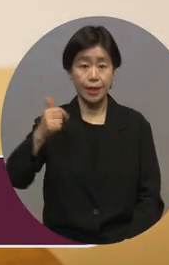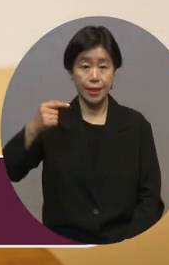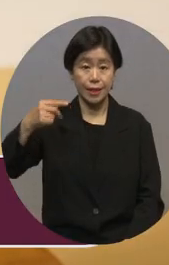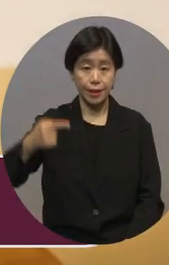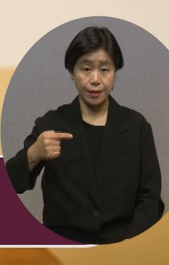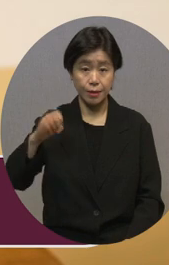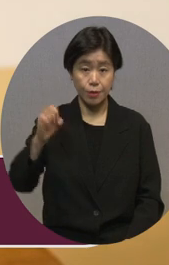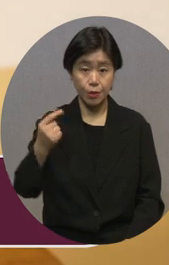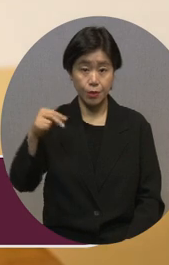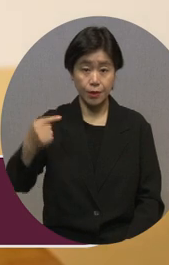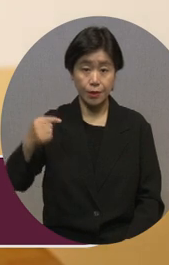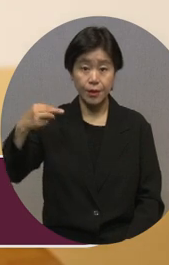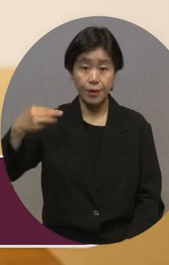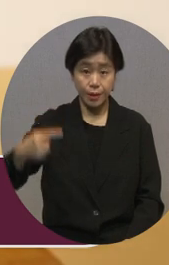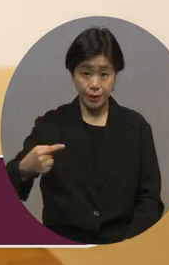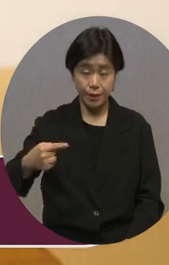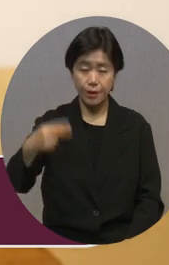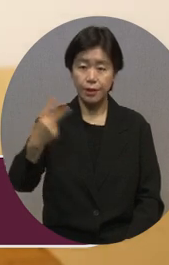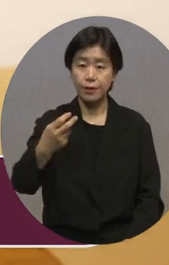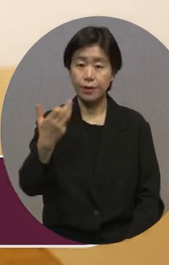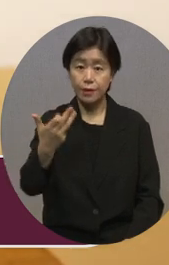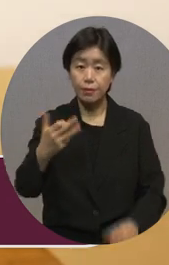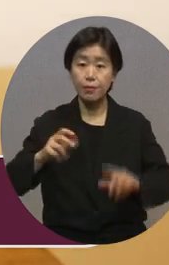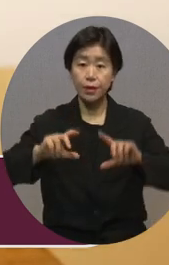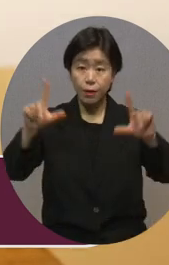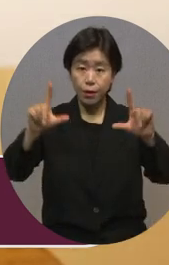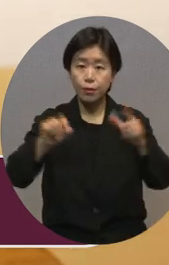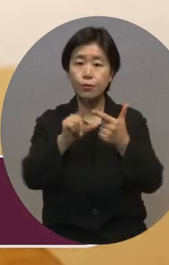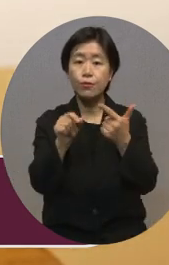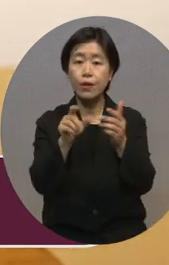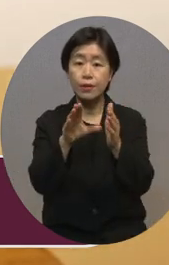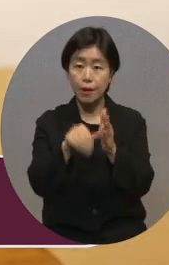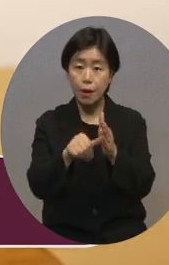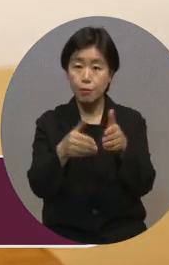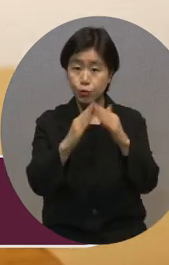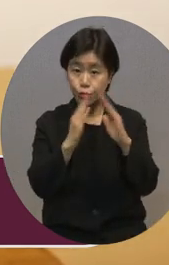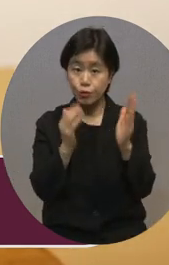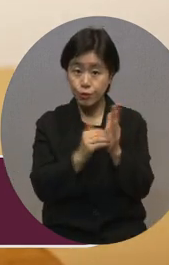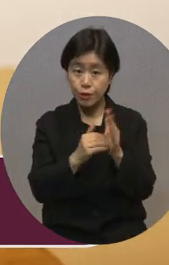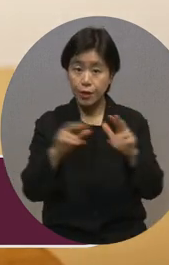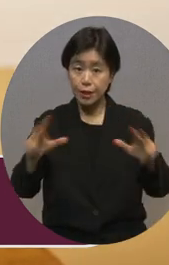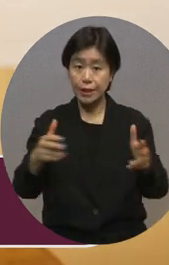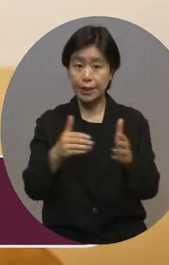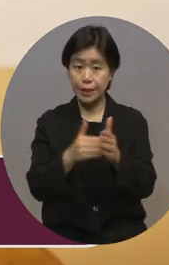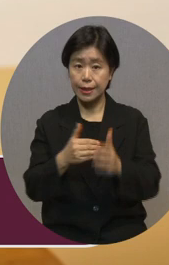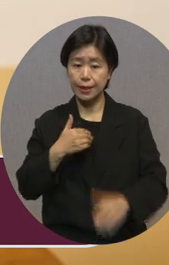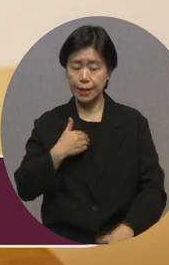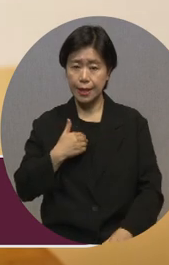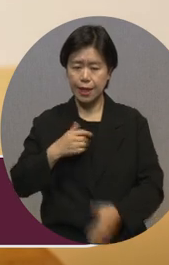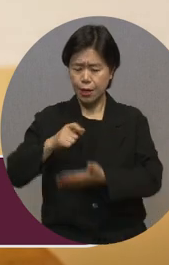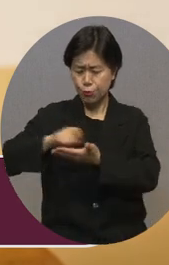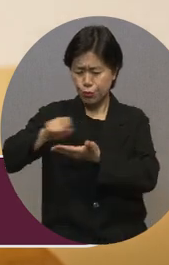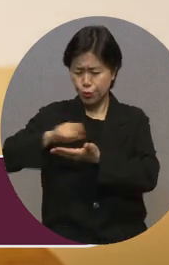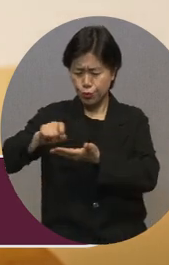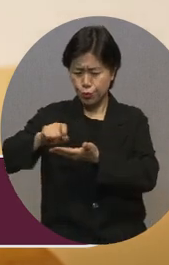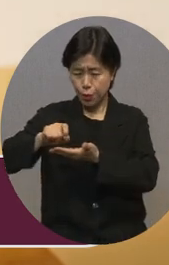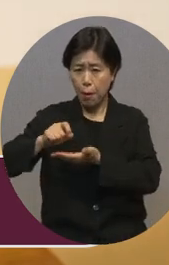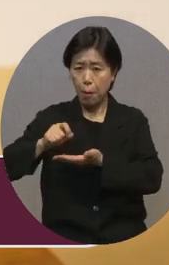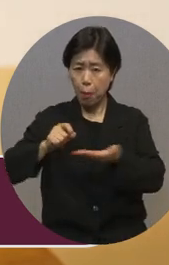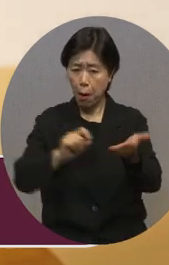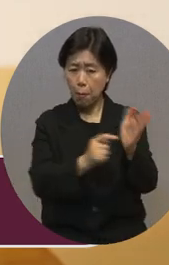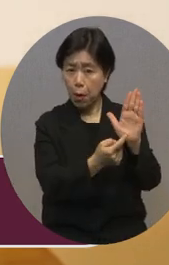2018년 6월에 참관을 하고 지금까지 꾸준하게 제가 기사를 써왔다는 그게